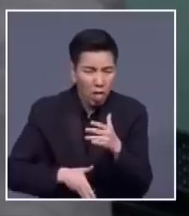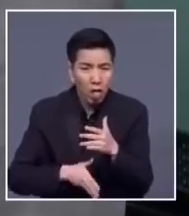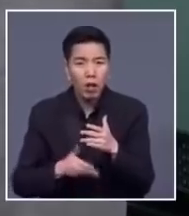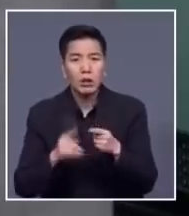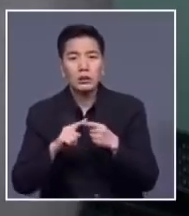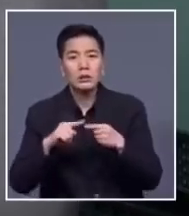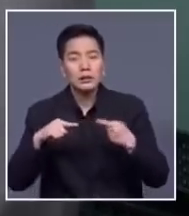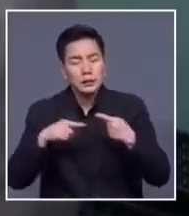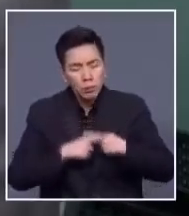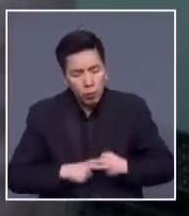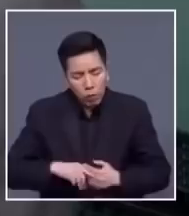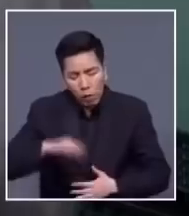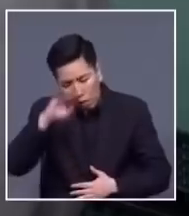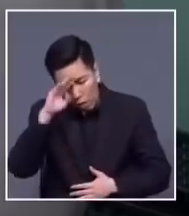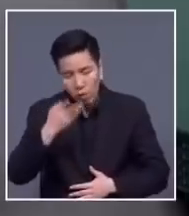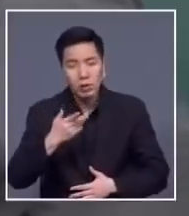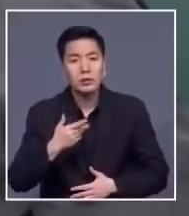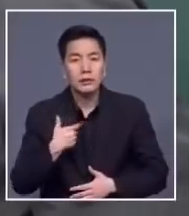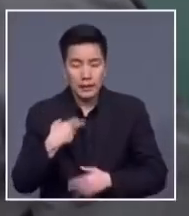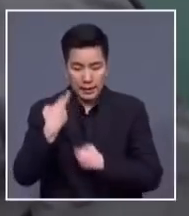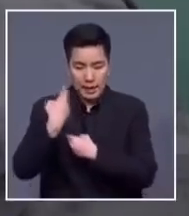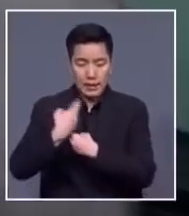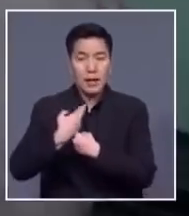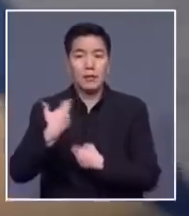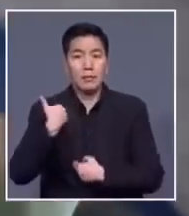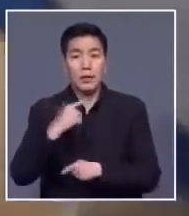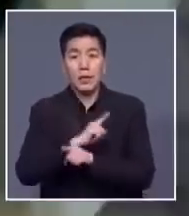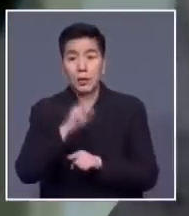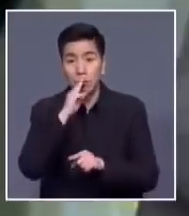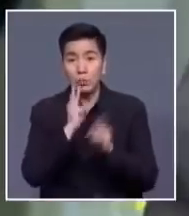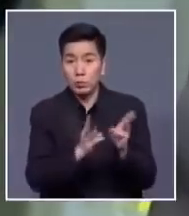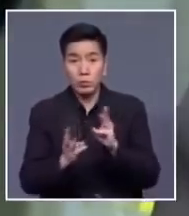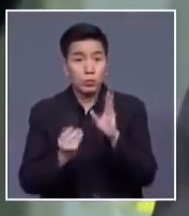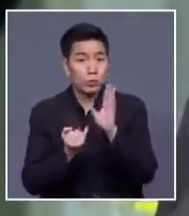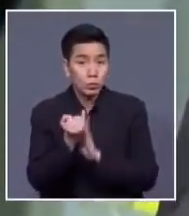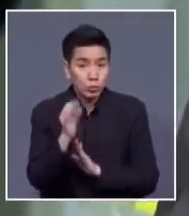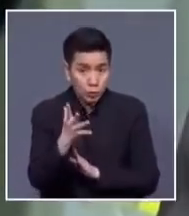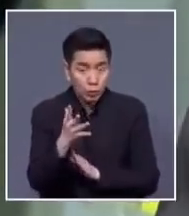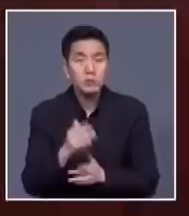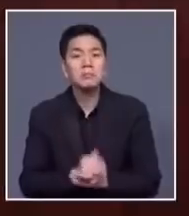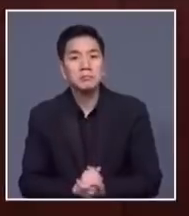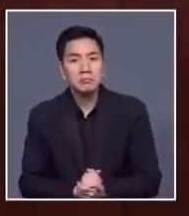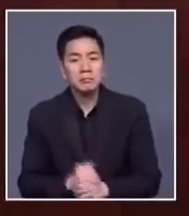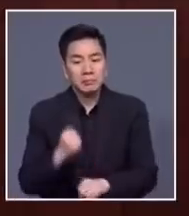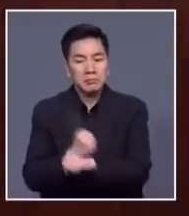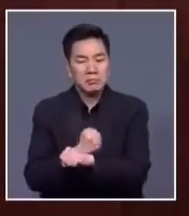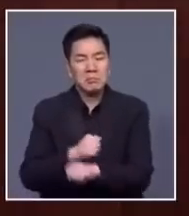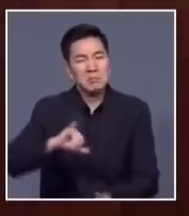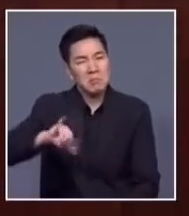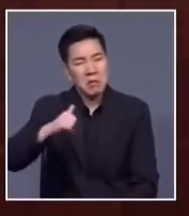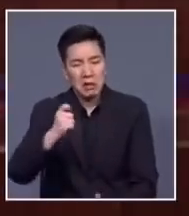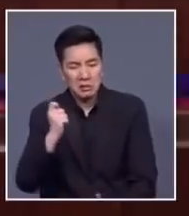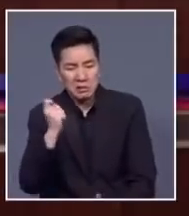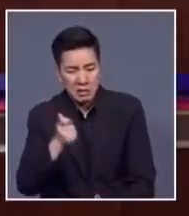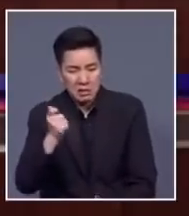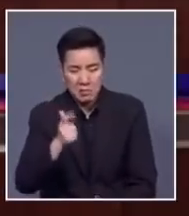รือว่าเจ็บไข้ได้ป่วยเราก็จะรับการรักษาพยาบาลถ้าเกิดเรามาอย่างไม่ถูกกฎหมายเนี่ย ค่าแรงก็ไม่แน่ว่าเขาจะจ่ายต